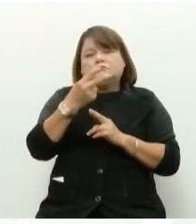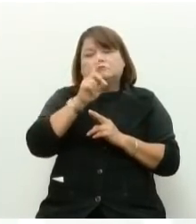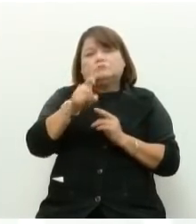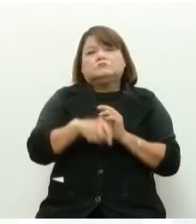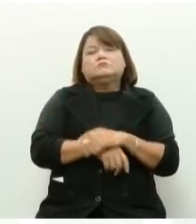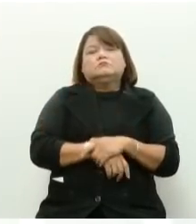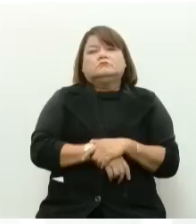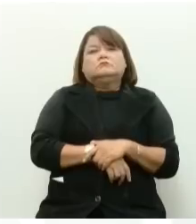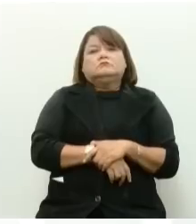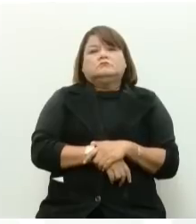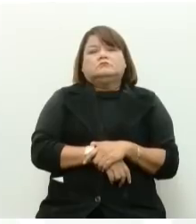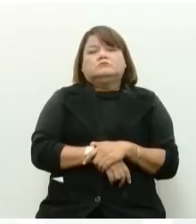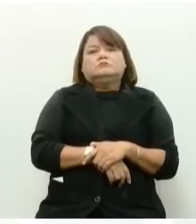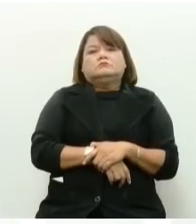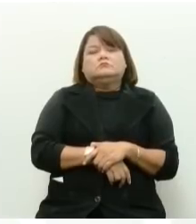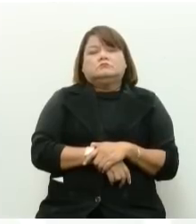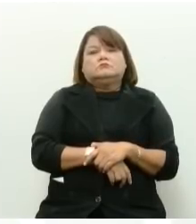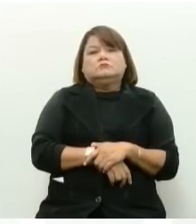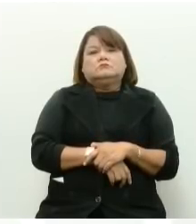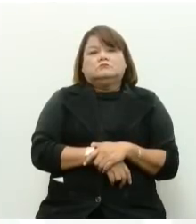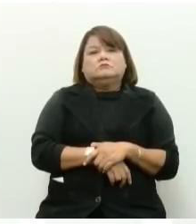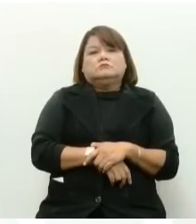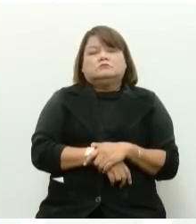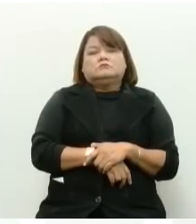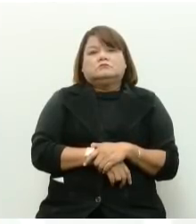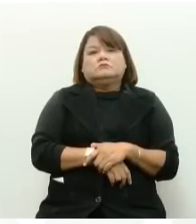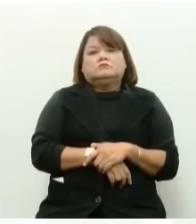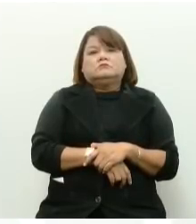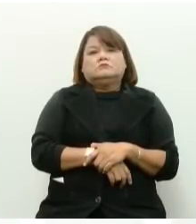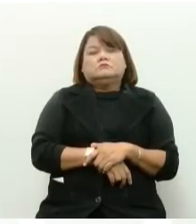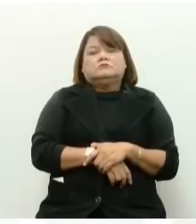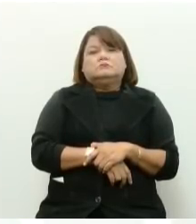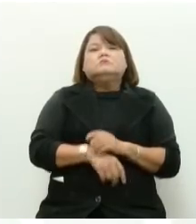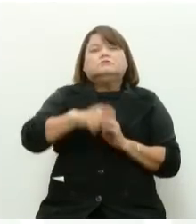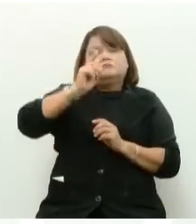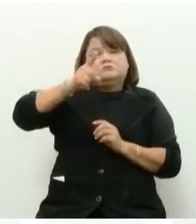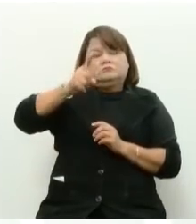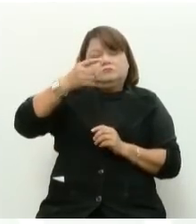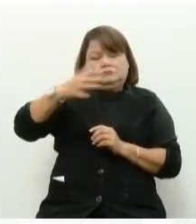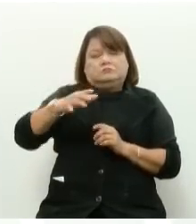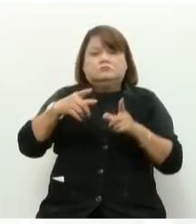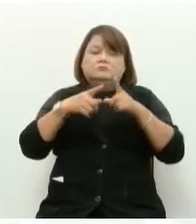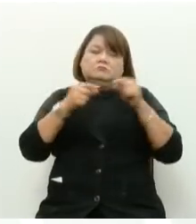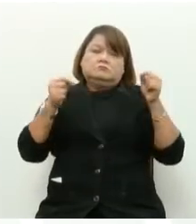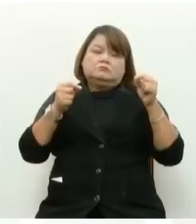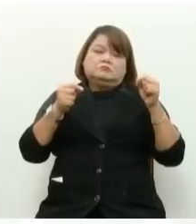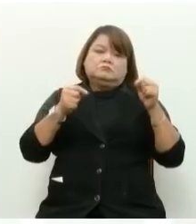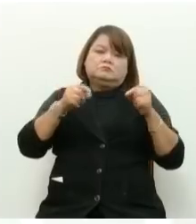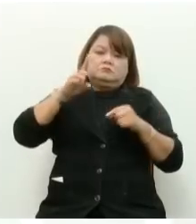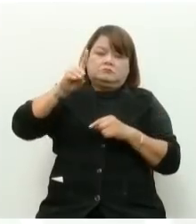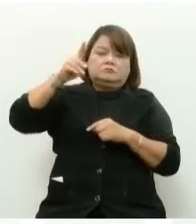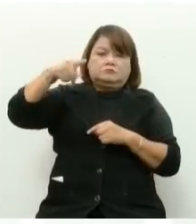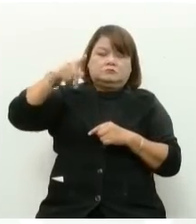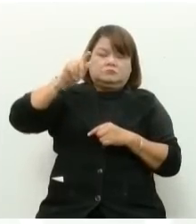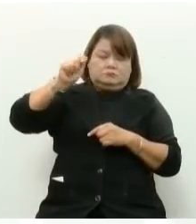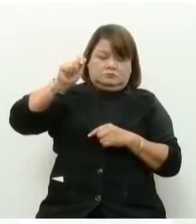ข้อเสนอแนะกับพวกเราชาวเขตแล้วก็ชาวโรงเรียนเพิ่มเติมค่ะ ที่จริงแล้วเนี่ยเรื่องของ DPA เนี่ยเ